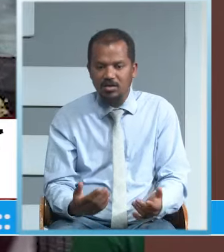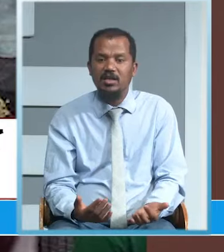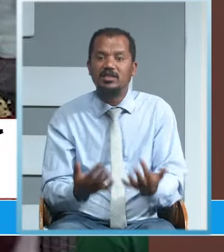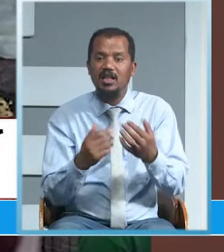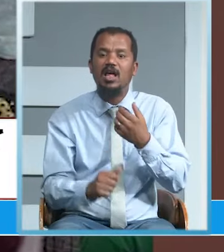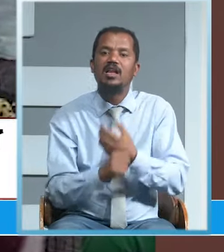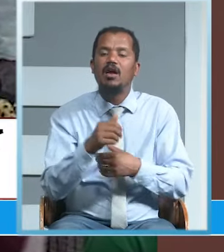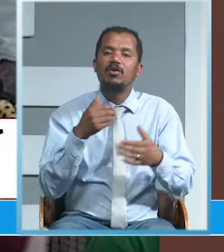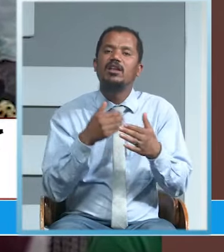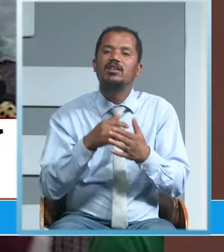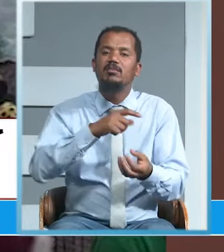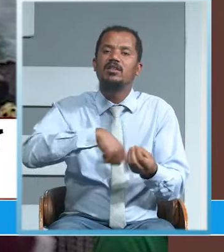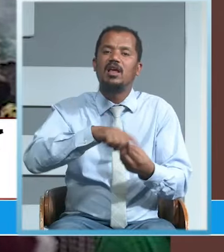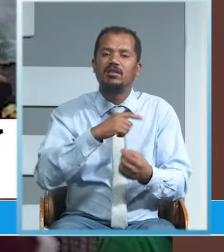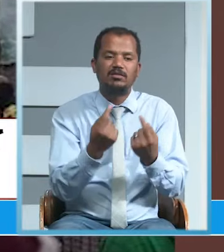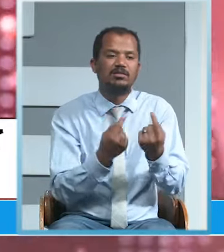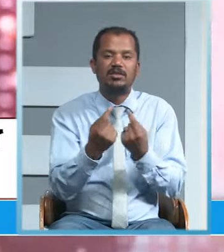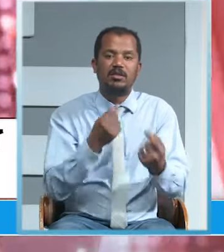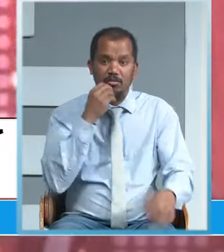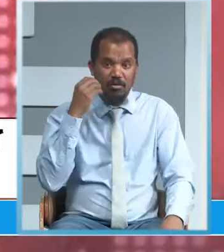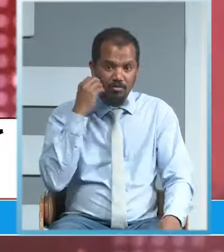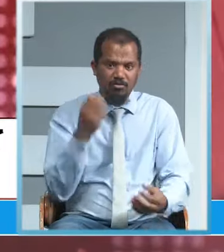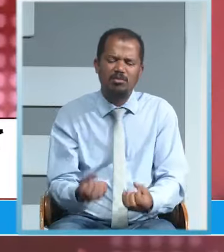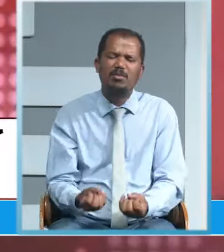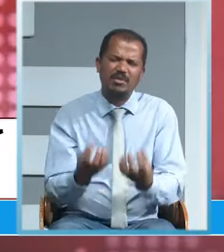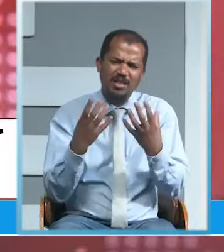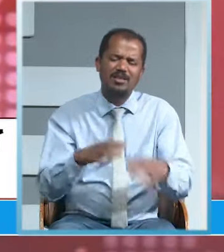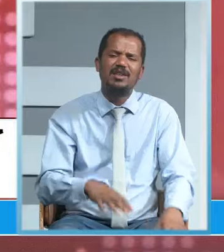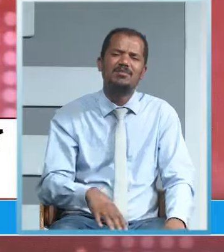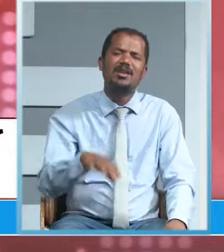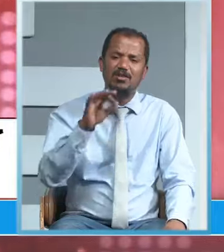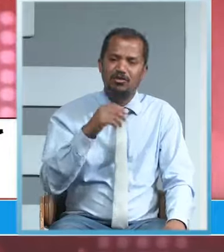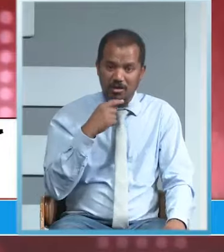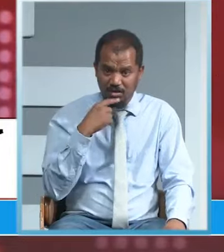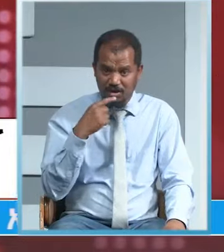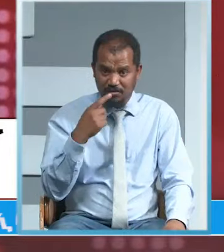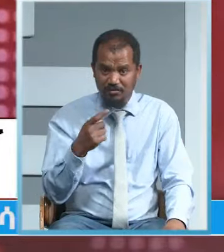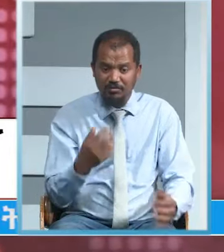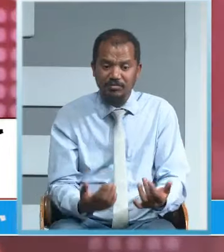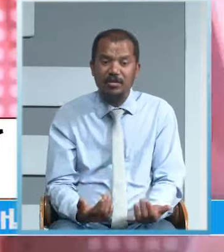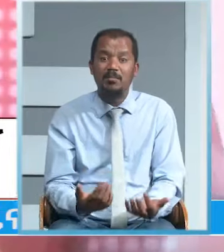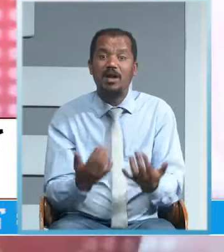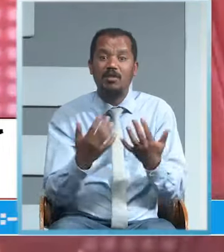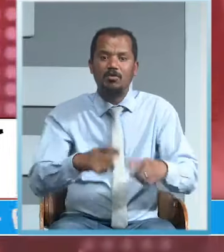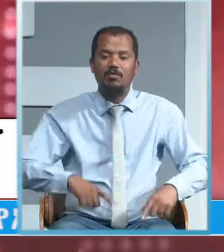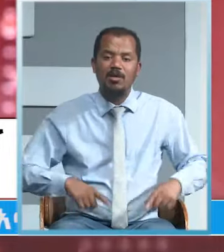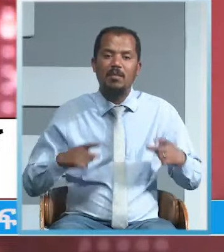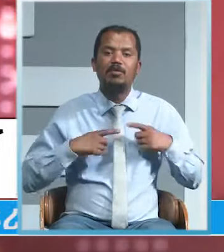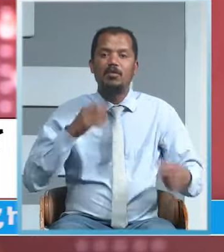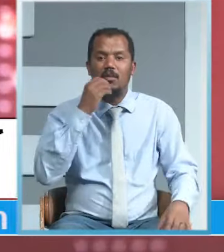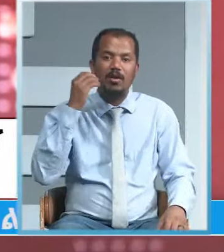አደጋው የደረሰበት አካባቢ የንግድ ቤቶች በብዛት እንደሚገኝባቸው ጠቅሰው በቃጠሎውም ከመኖሪያ ቤቶች